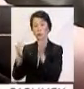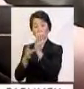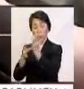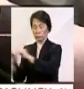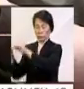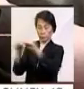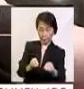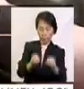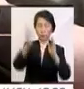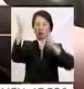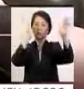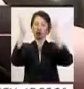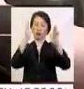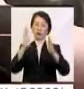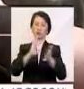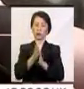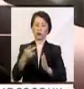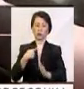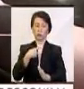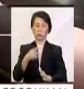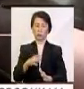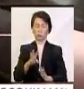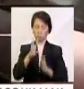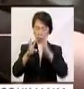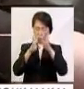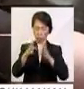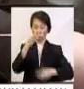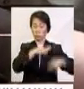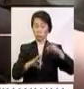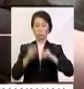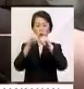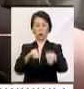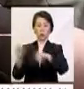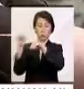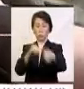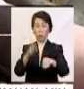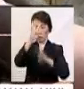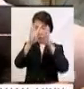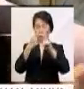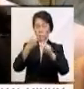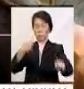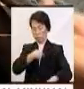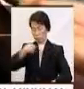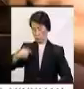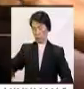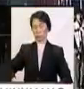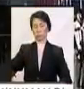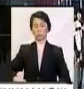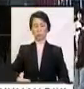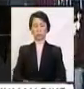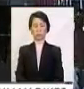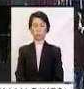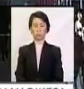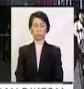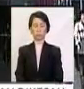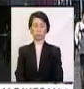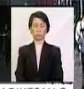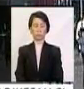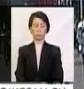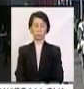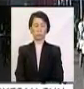technology to Malaysians. So we create value to the investments coming from China and all parts of the world.